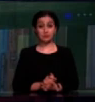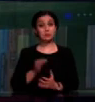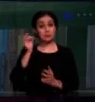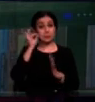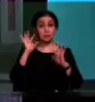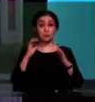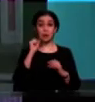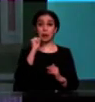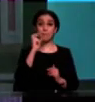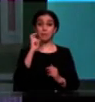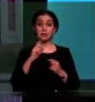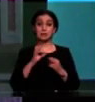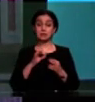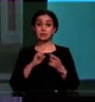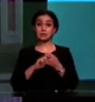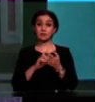События А и Б зависимые.